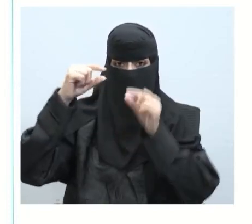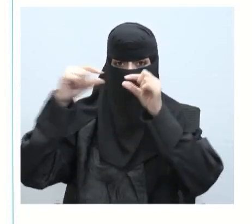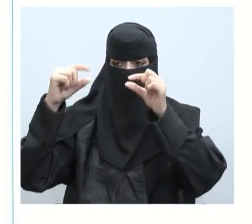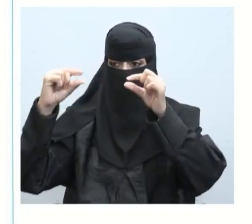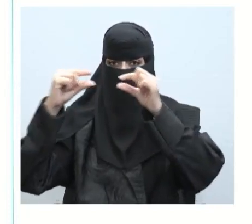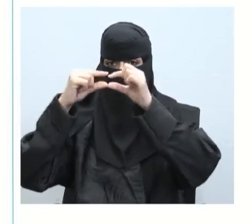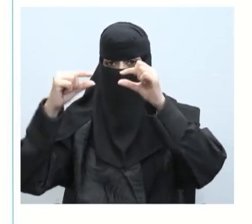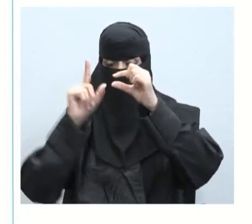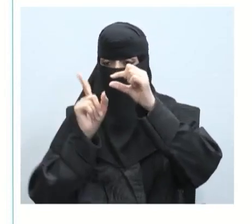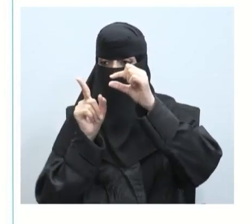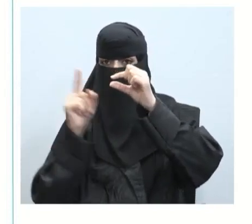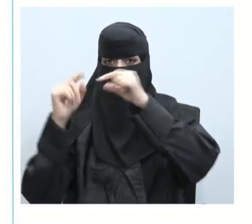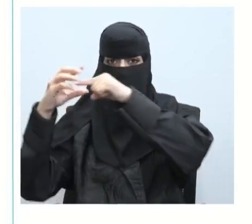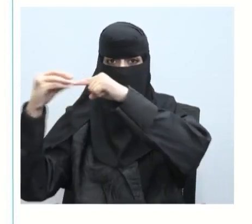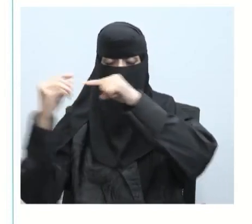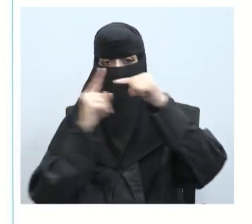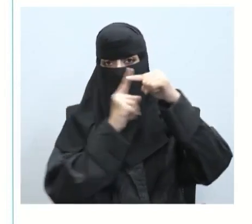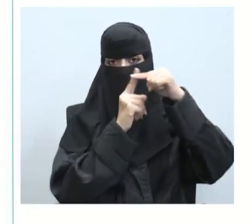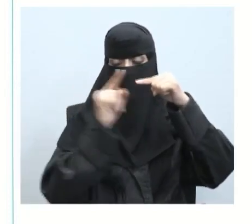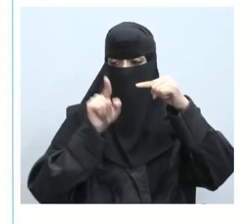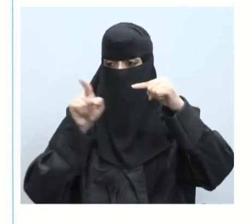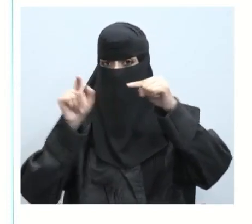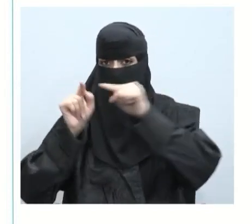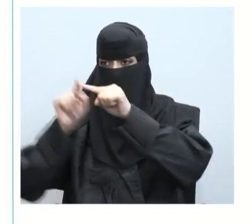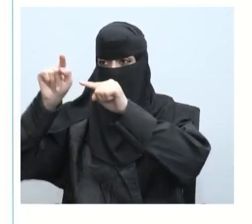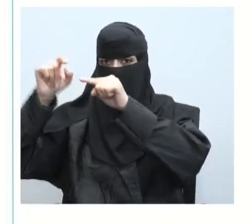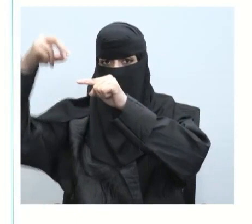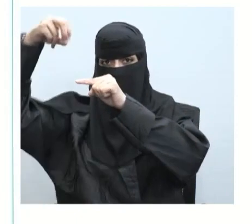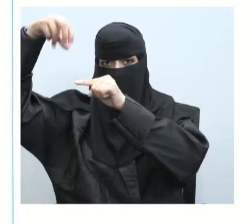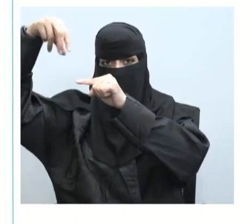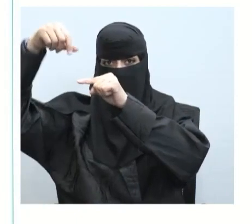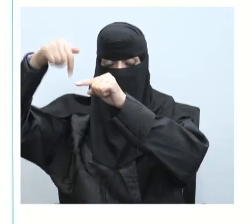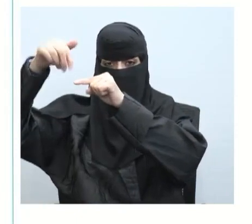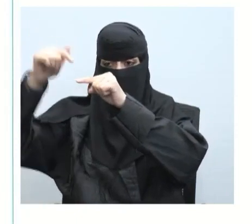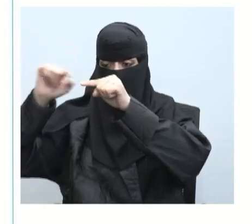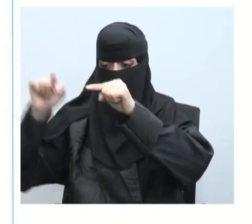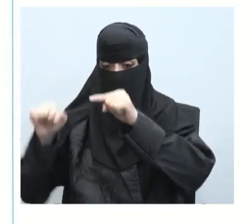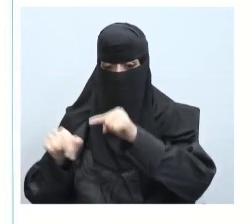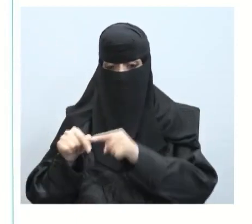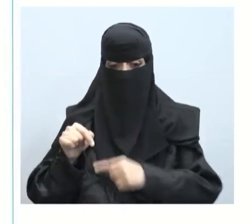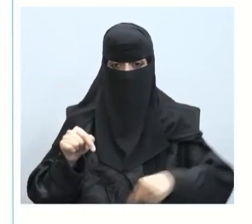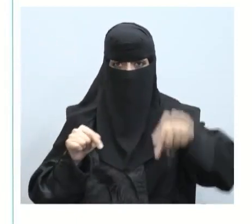الثاني للمقاومة. أيضا توصيل الطرف الثاني من مستشعر الإمالة بالطرف الرقمي